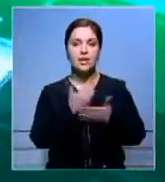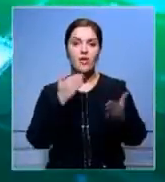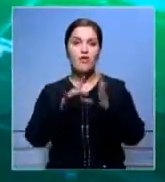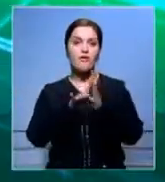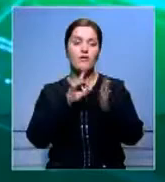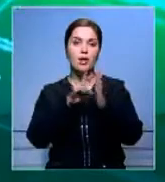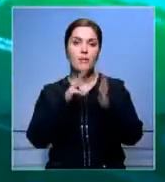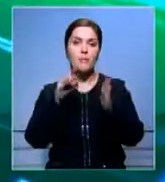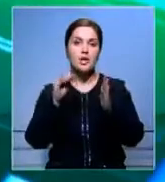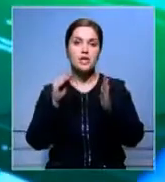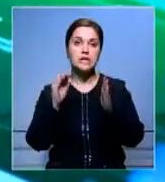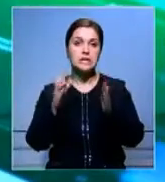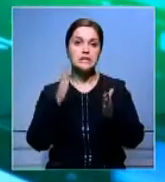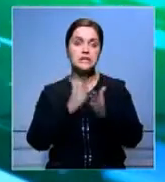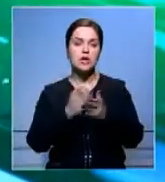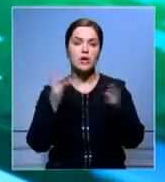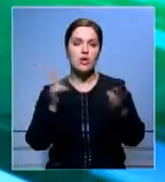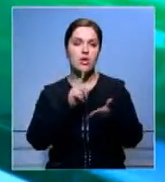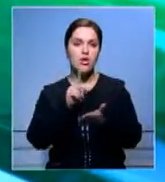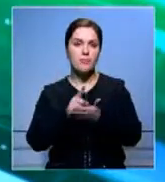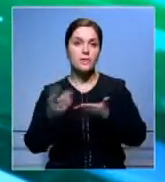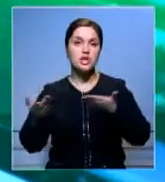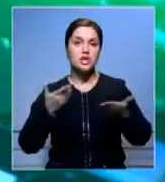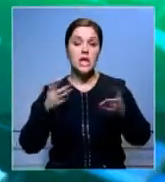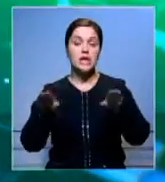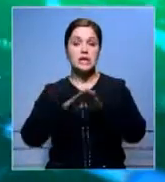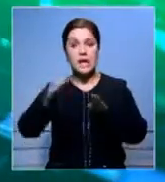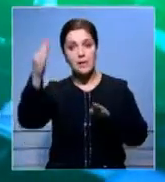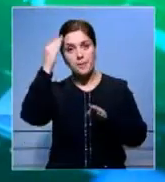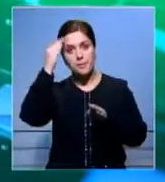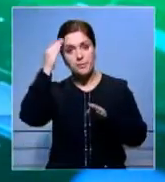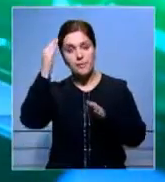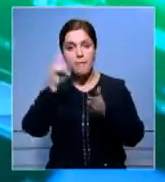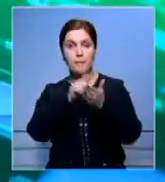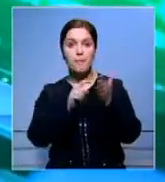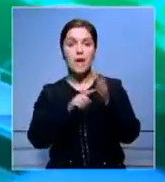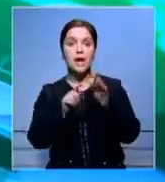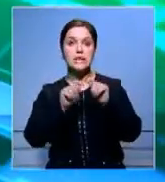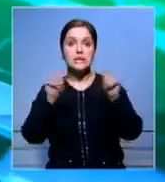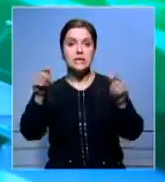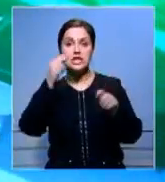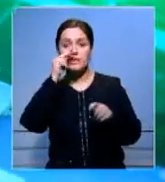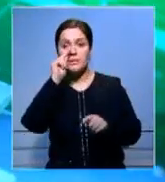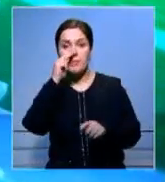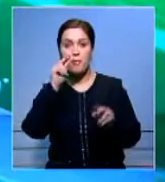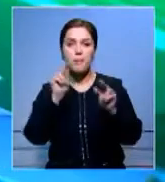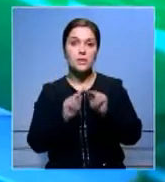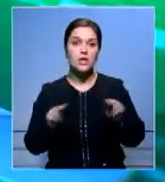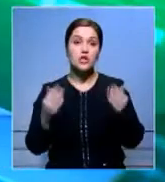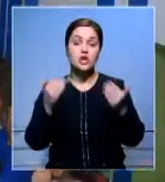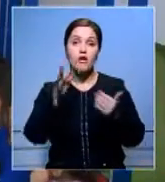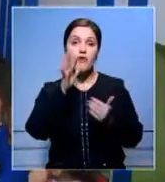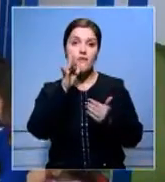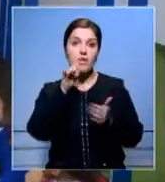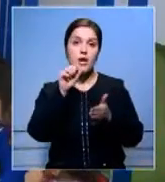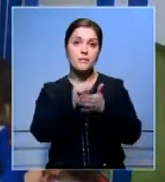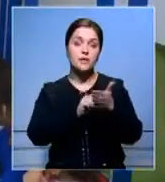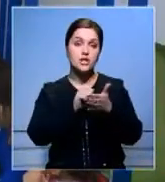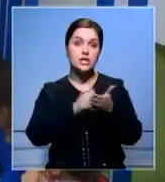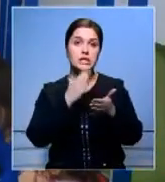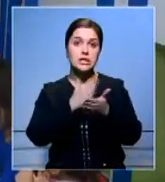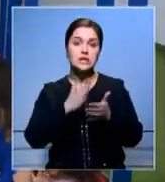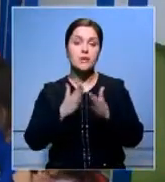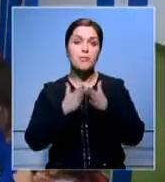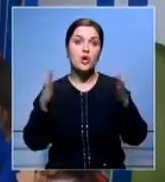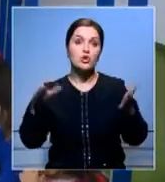Досрочные выборы в Мажилис являются необходимым шагом. Таким мнением поделились шымкентские педагоги. Сейчас временной фактор играет большую роль, уверены